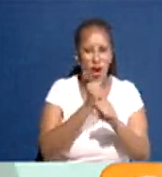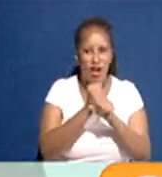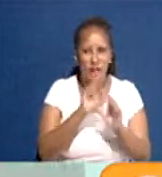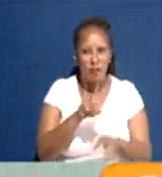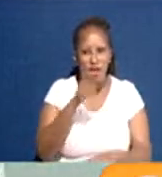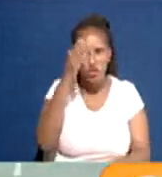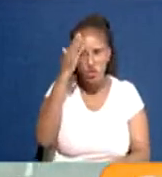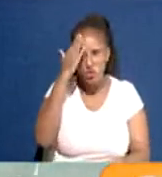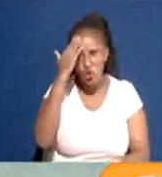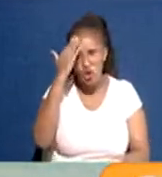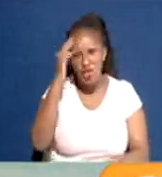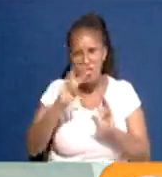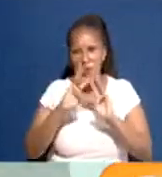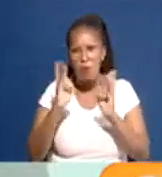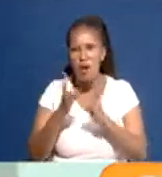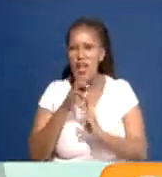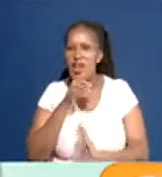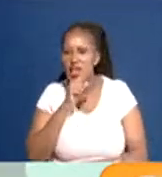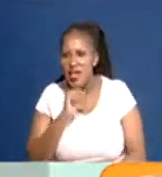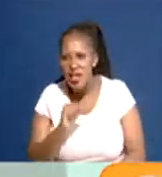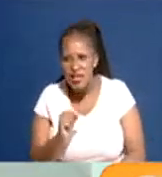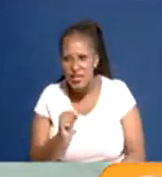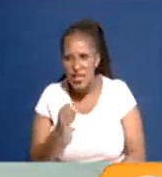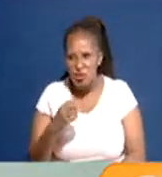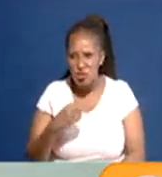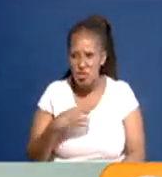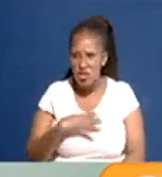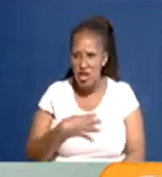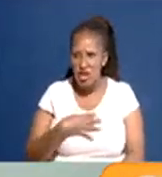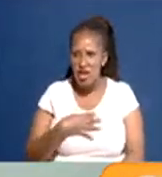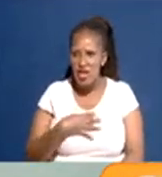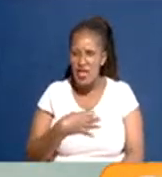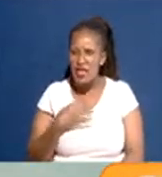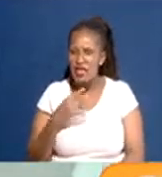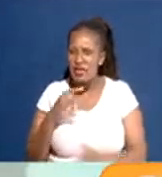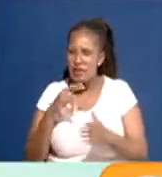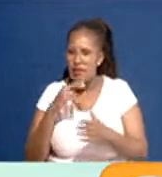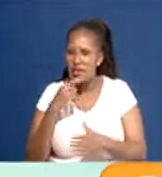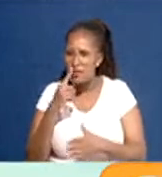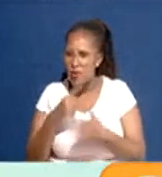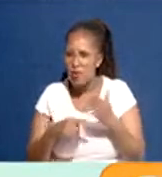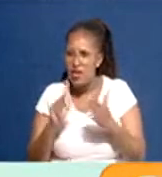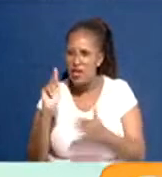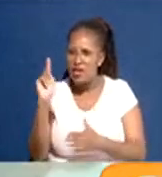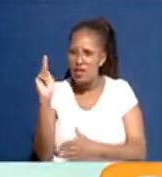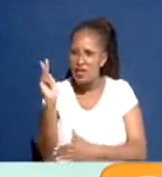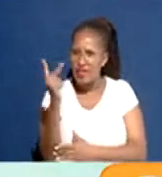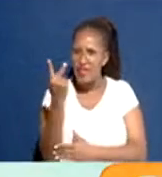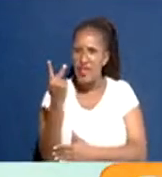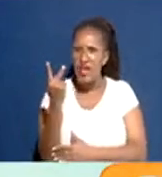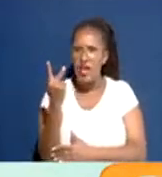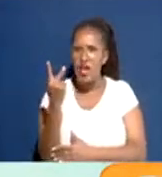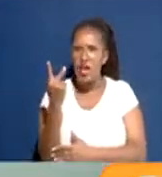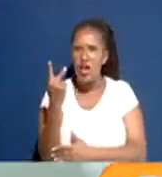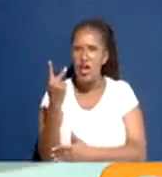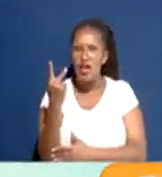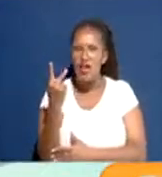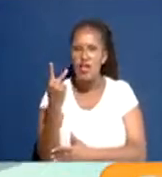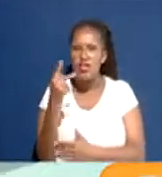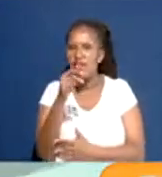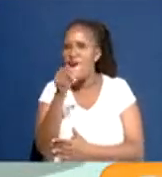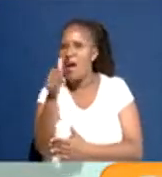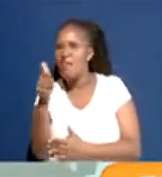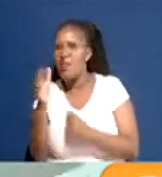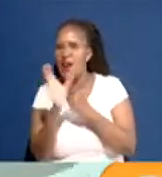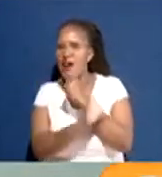The Global Age Watch Index inasema Kenya, kwa zile nchi